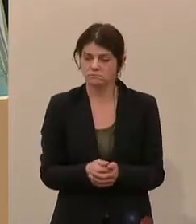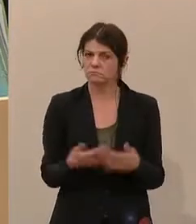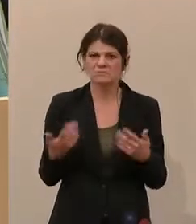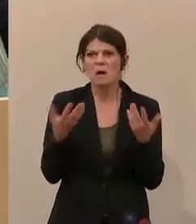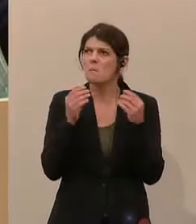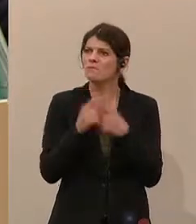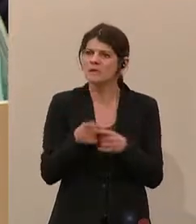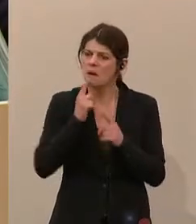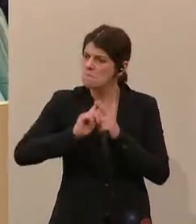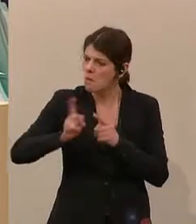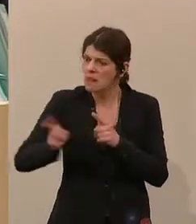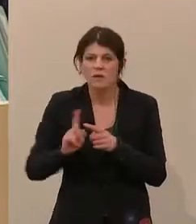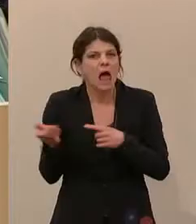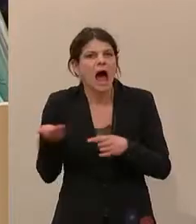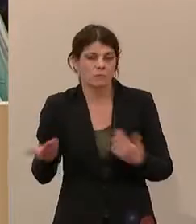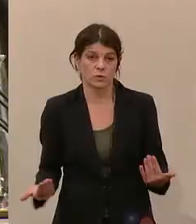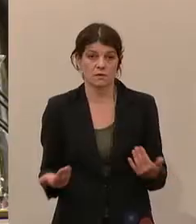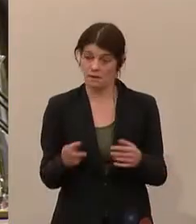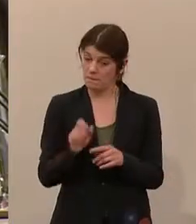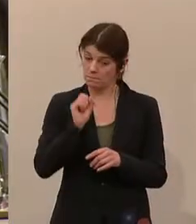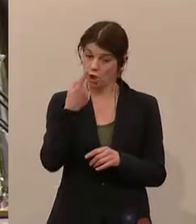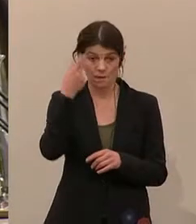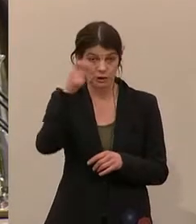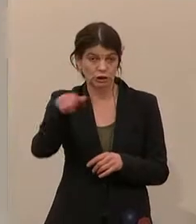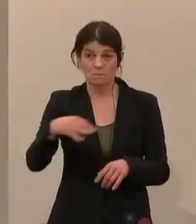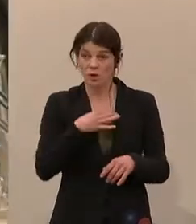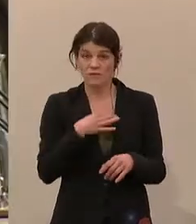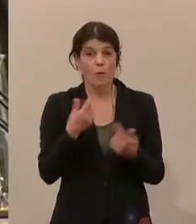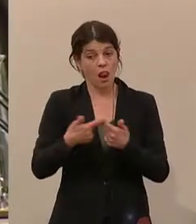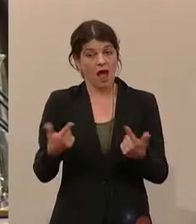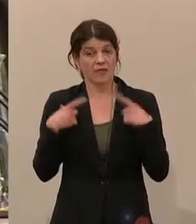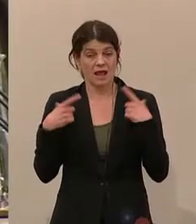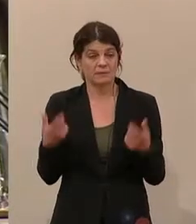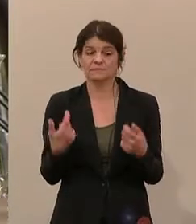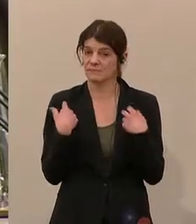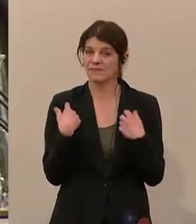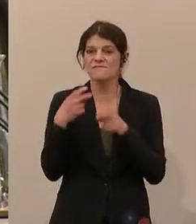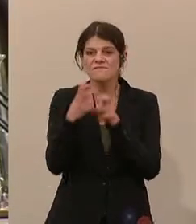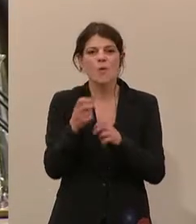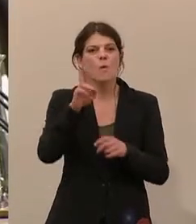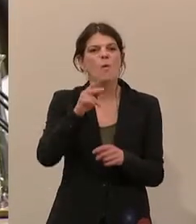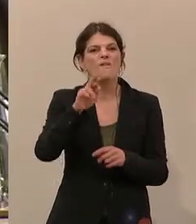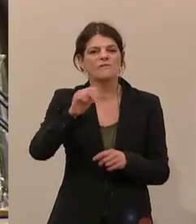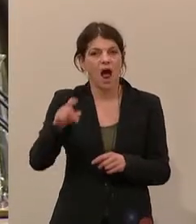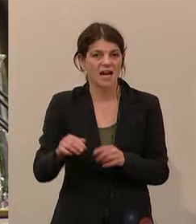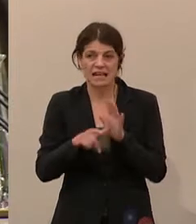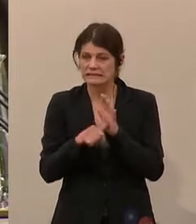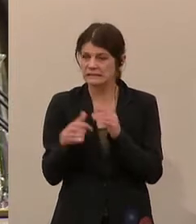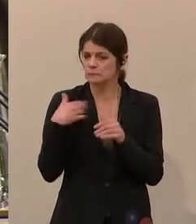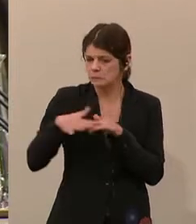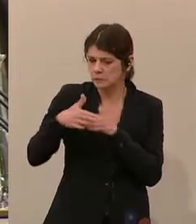Mobilitätsarmut trifft gerade jene Menschen, die am Land leben. Ich komme aus Urfa Umgebung, da habe ich alles.